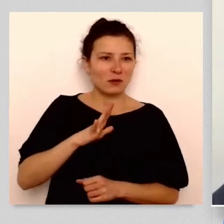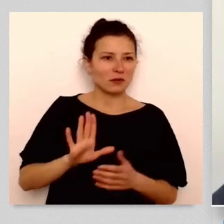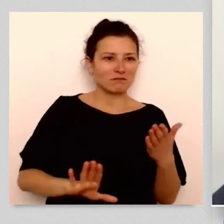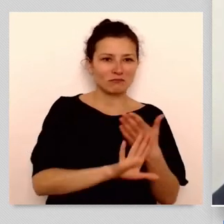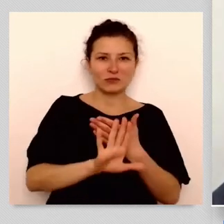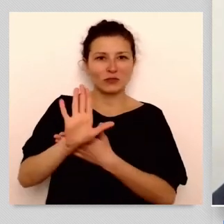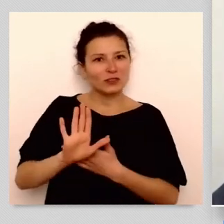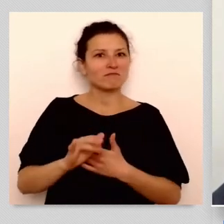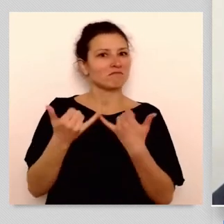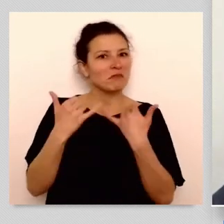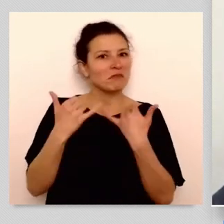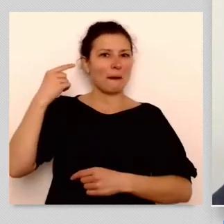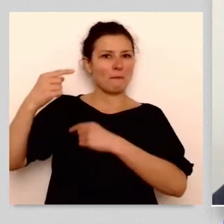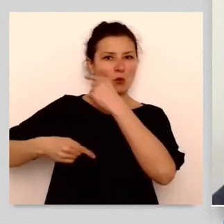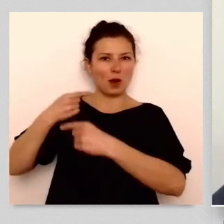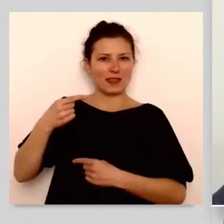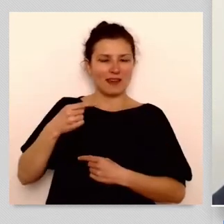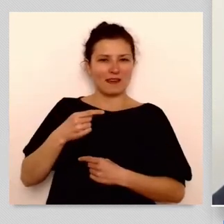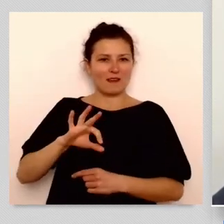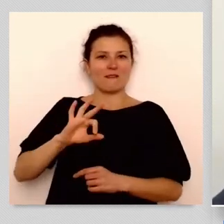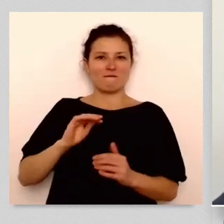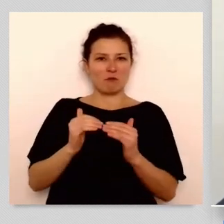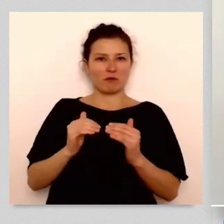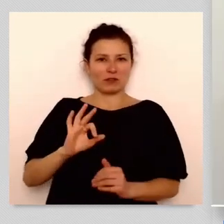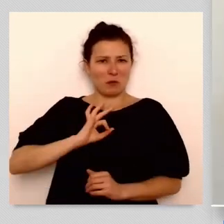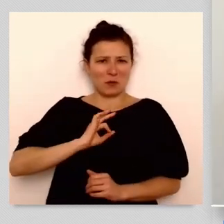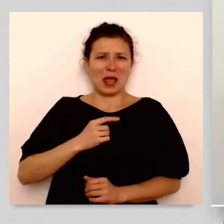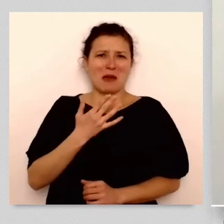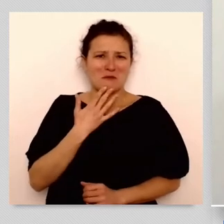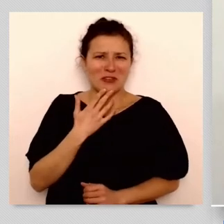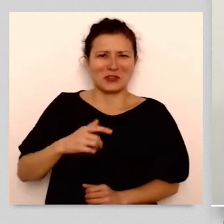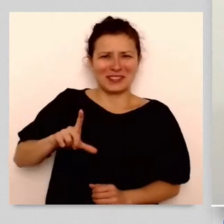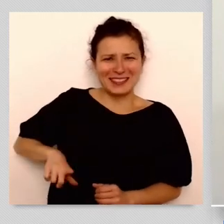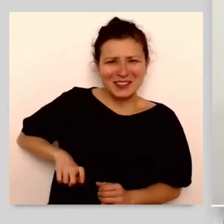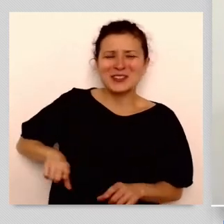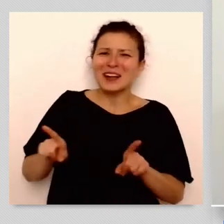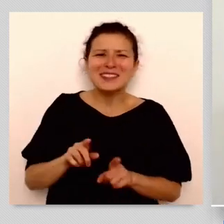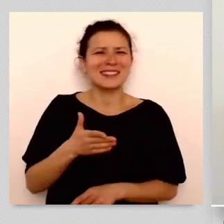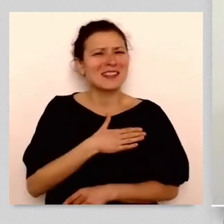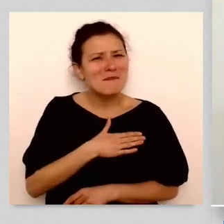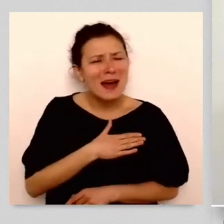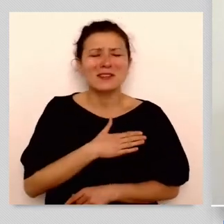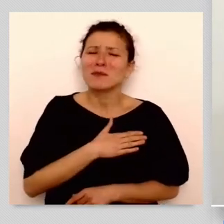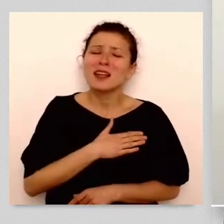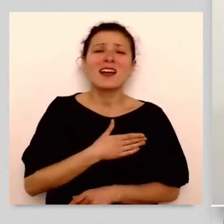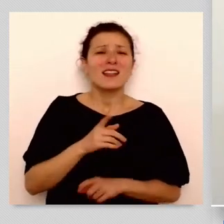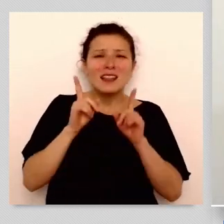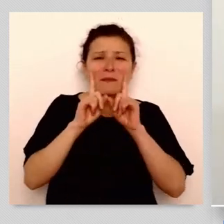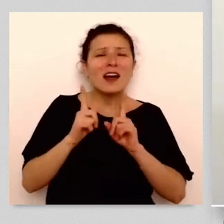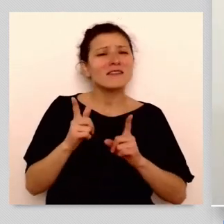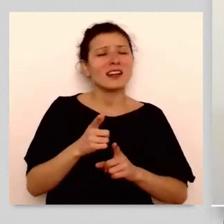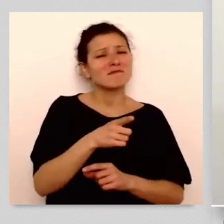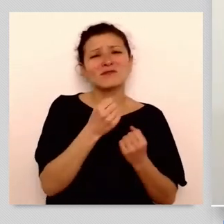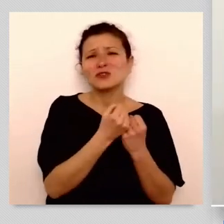inne pokolenie niż moje. Mówię to z zazdrością, ale również z wielką sympatią. Wielka nadzieja w was i w waszych przekonaniach w